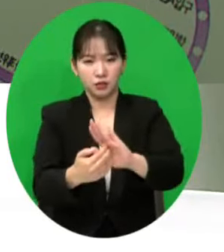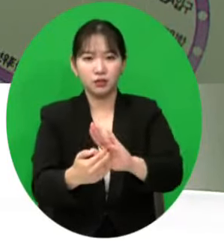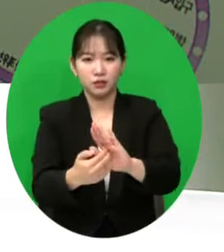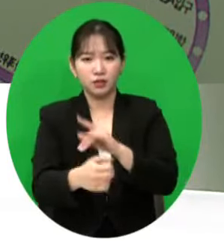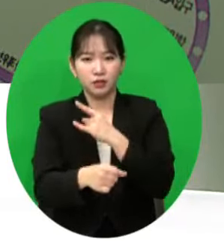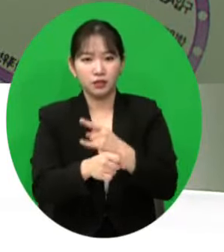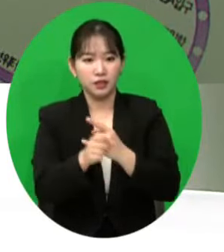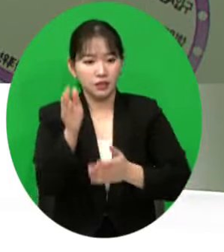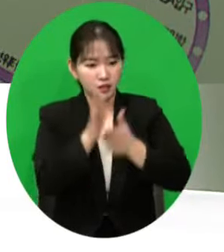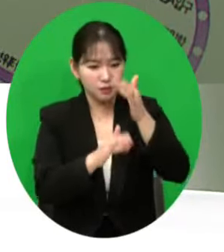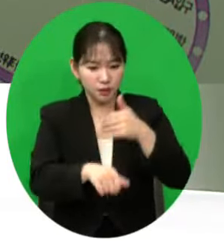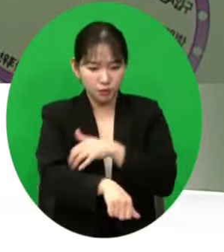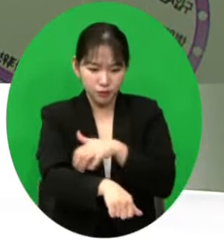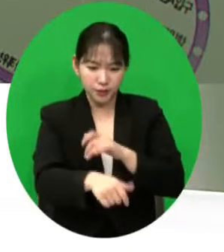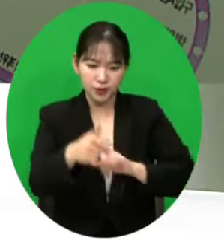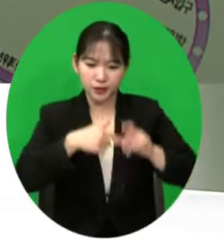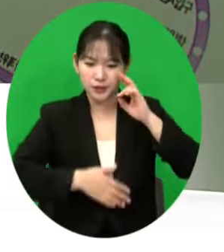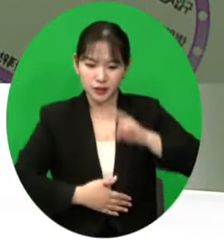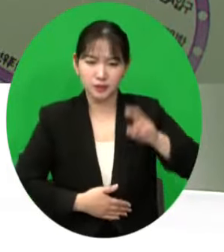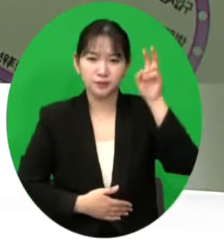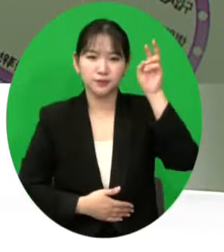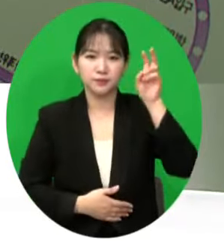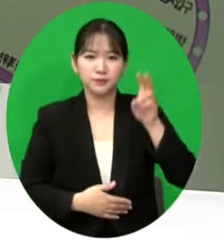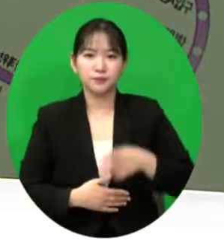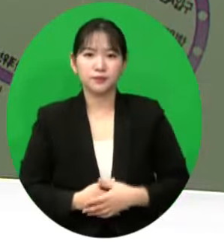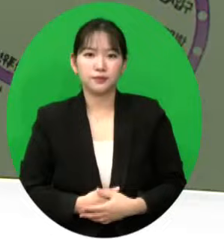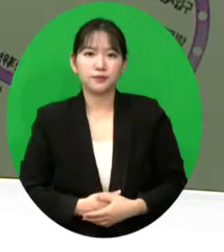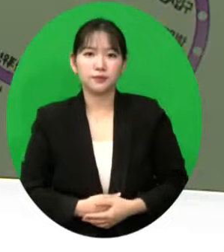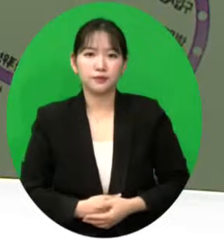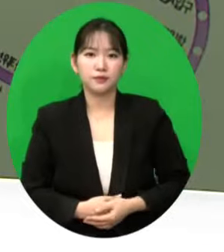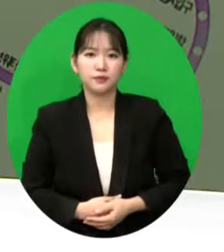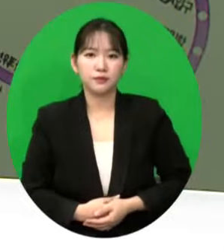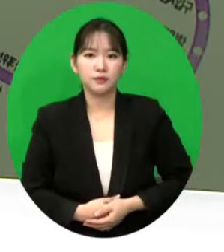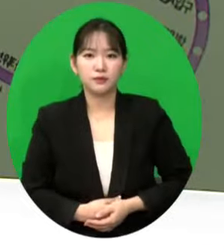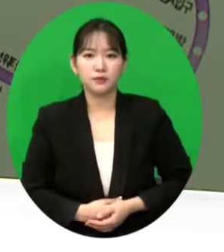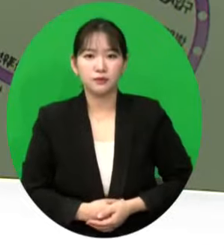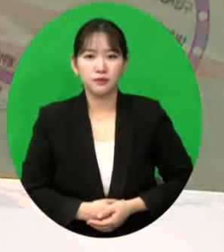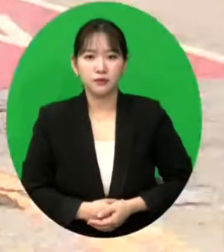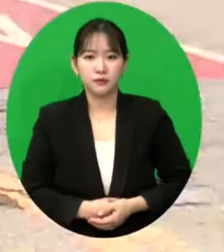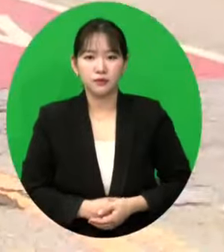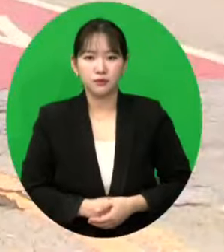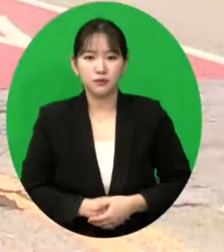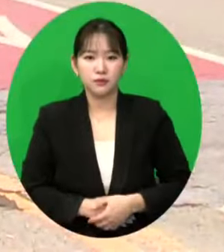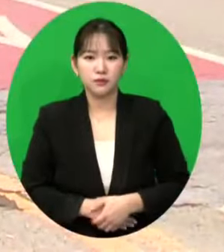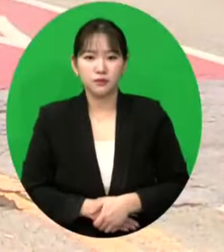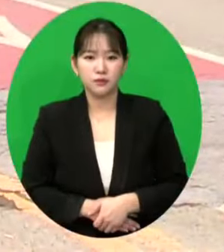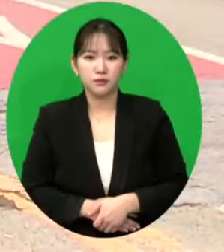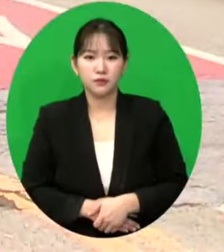거절해 시민들의 불편이 커질 전망입니다. 김윤 기자입니다.